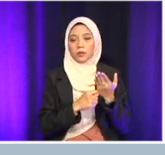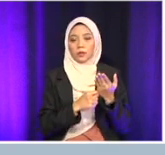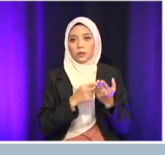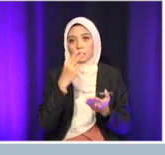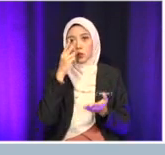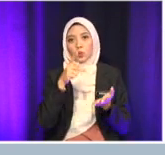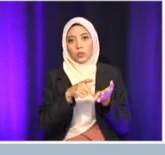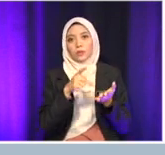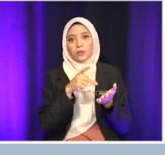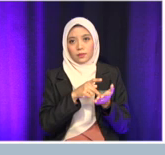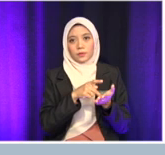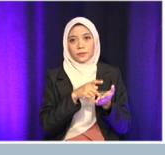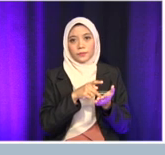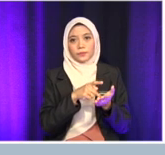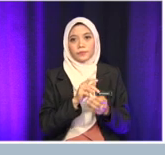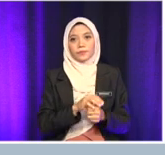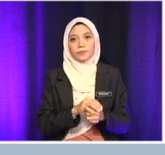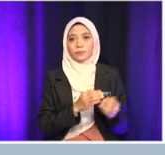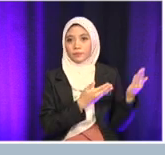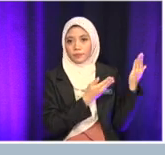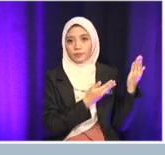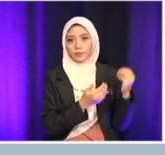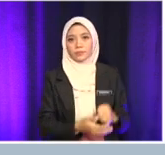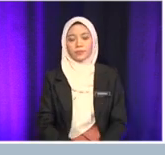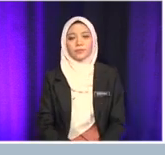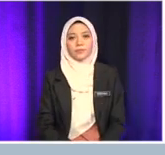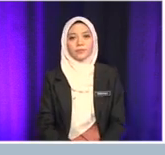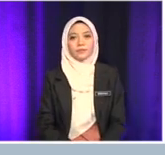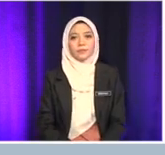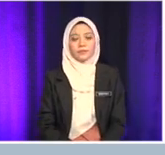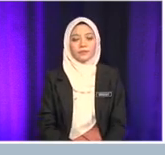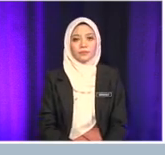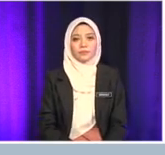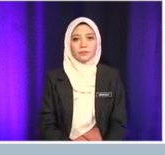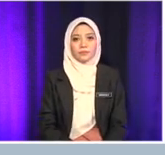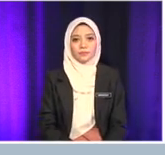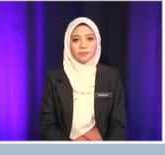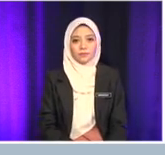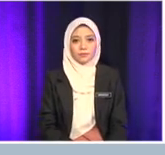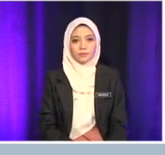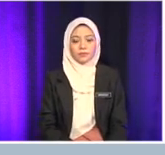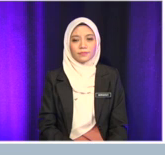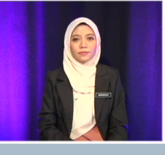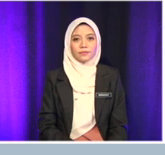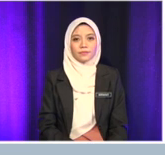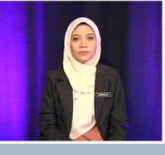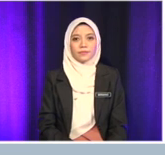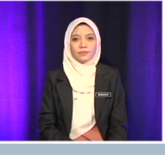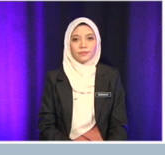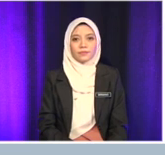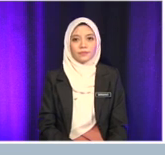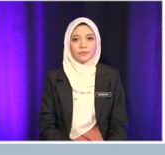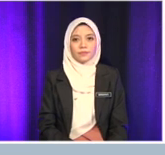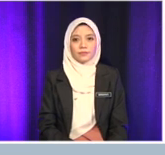2 wine dengan negatif 2 white dan sekali lagi bila kita berjaya Hapuskan white kita dapat 3x =